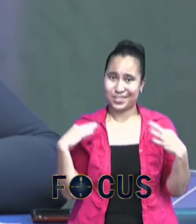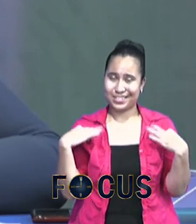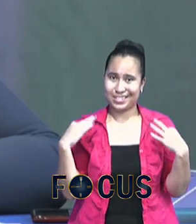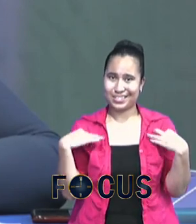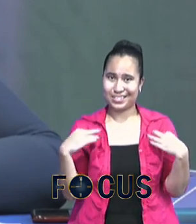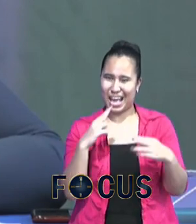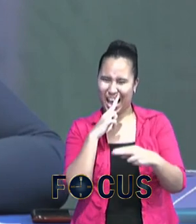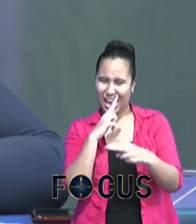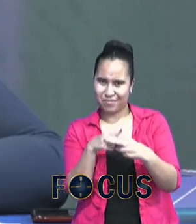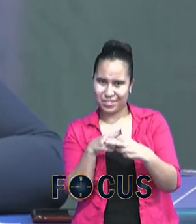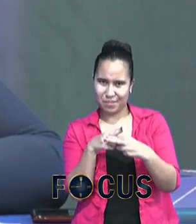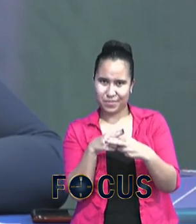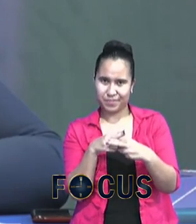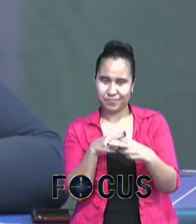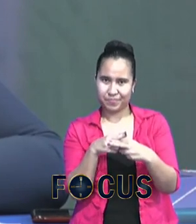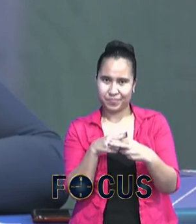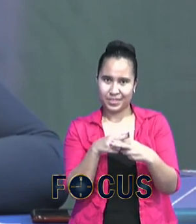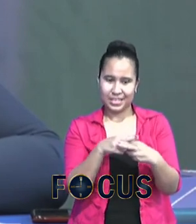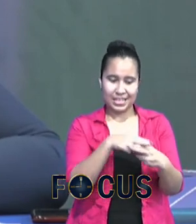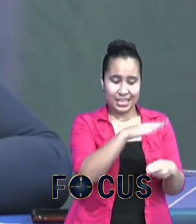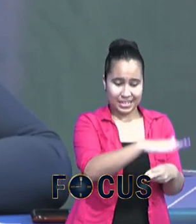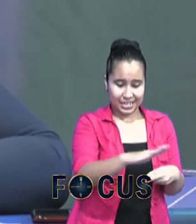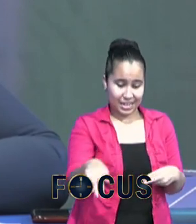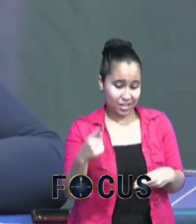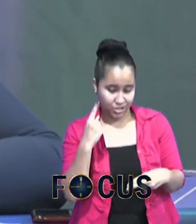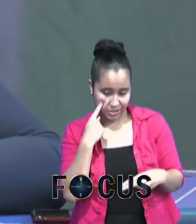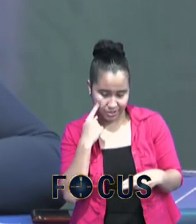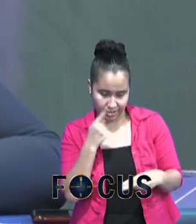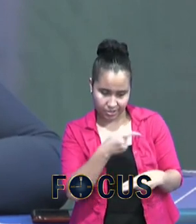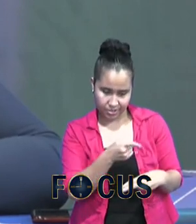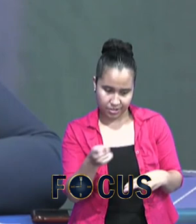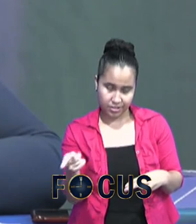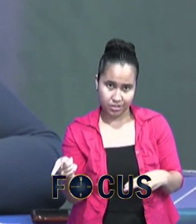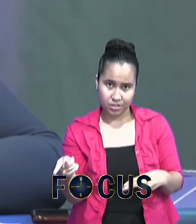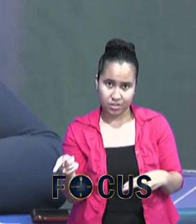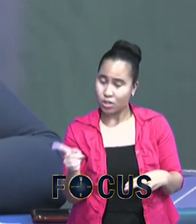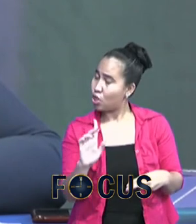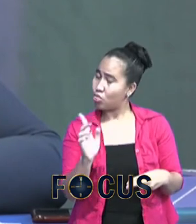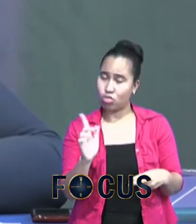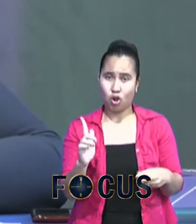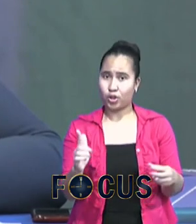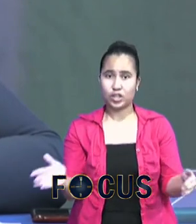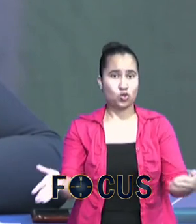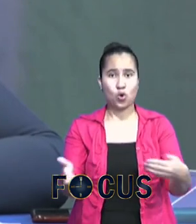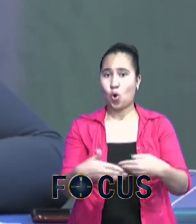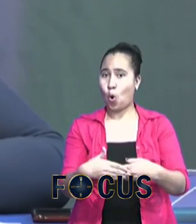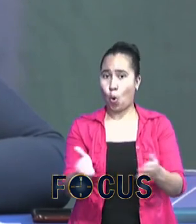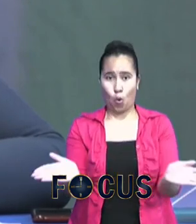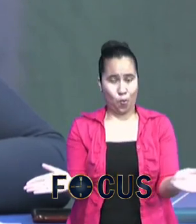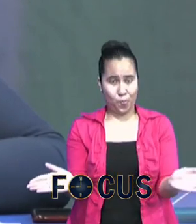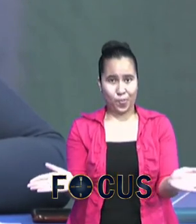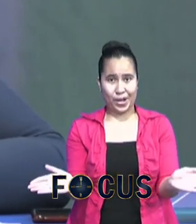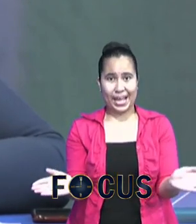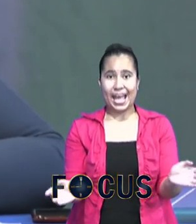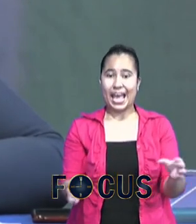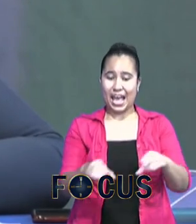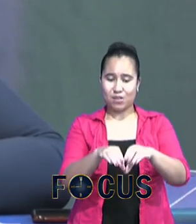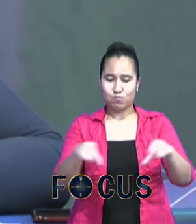afstemmen, omdat de crèches nog niet open zijn en het transport ook nog niet geregeld